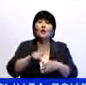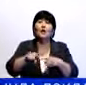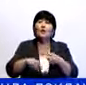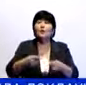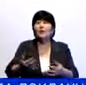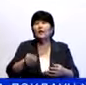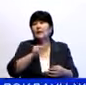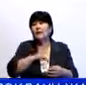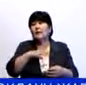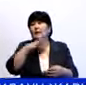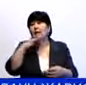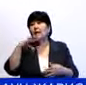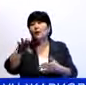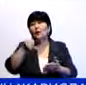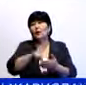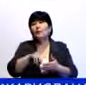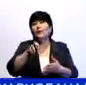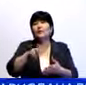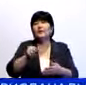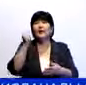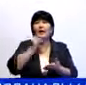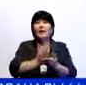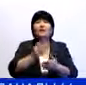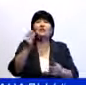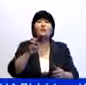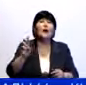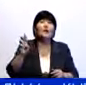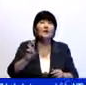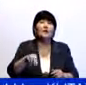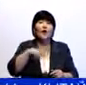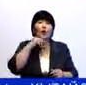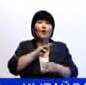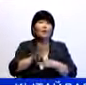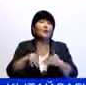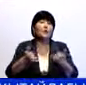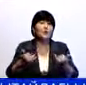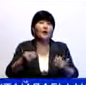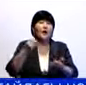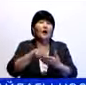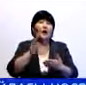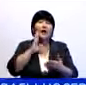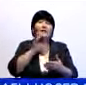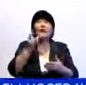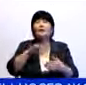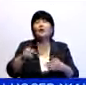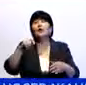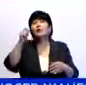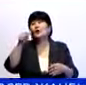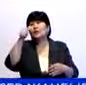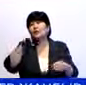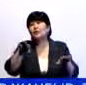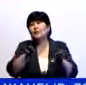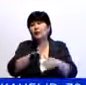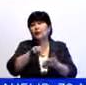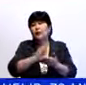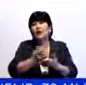соң есел еңбегімен талайға үлгі болған таларда кері Шарипа Бердібековаға құрмет көрсетілді. Асланының балалық шағы соғыс жылдарымен тұспа-тұс